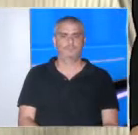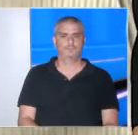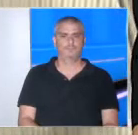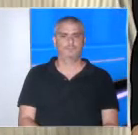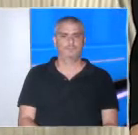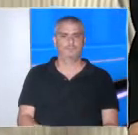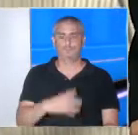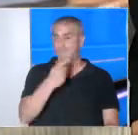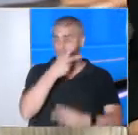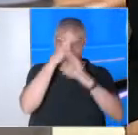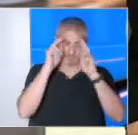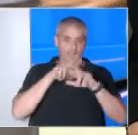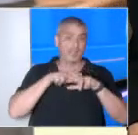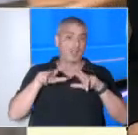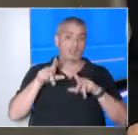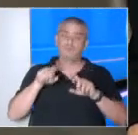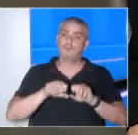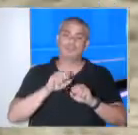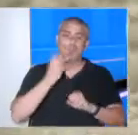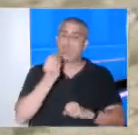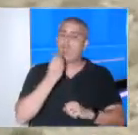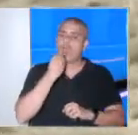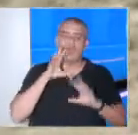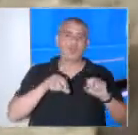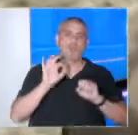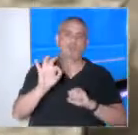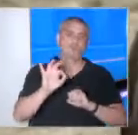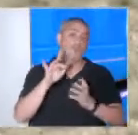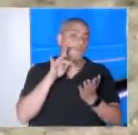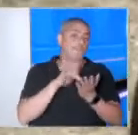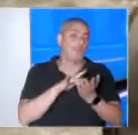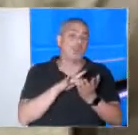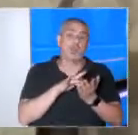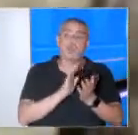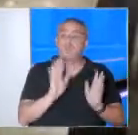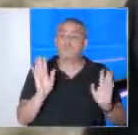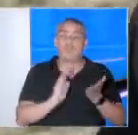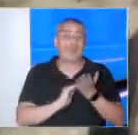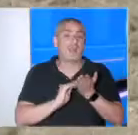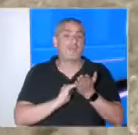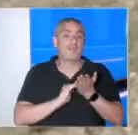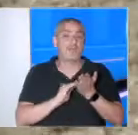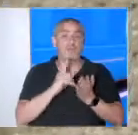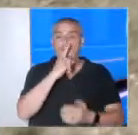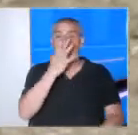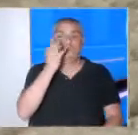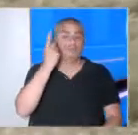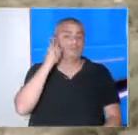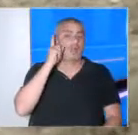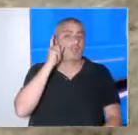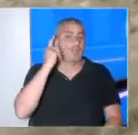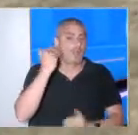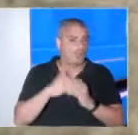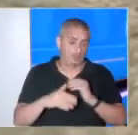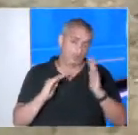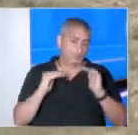אפגניסטן היא ארץ אוכלת כובשיה. מקום שלפחות ב-150 השנים האחרונות,